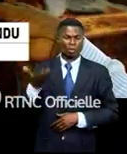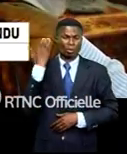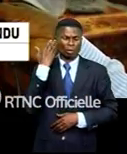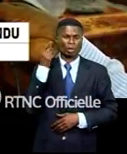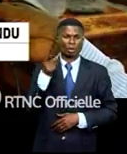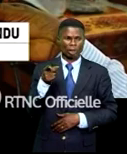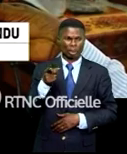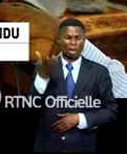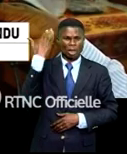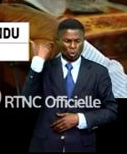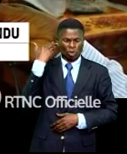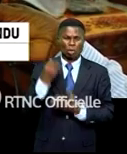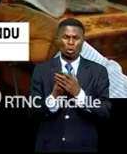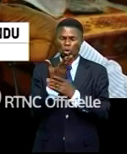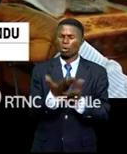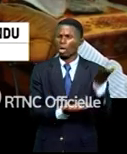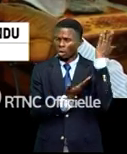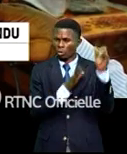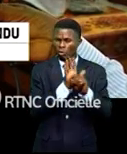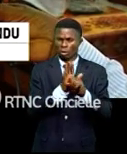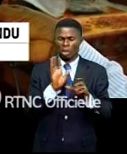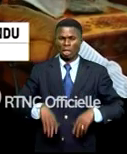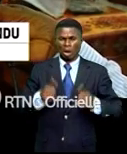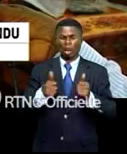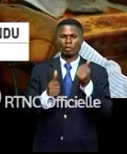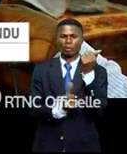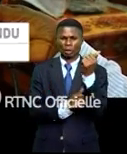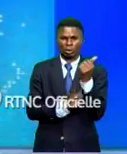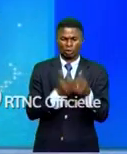Gasuka, l'eau est une ressource importante dans la vie de l'homme.